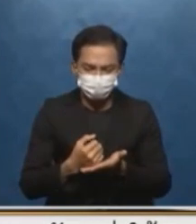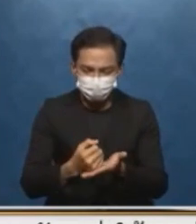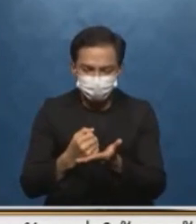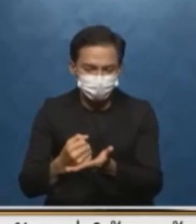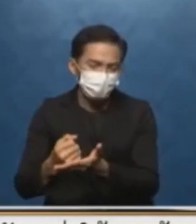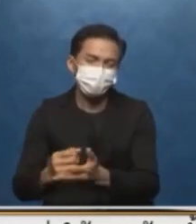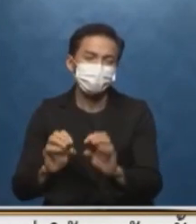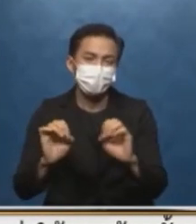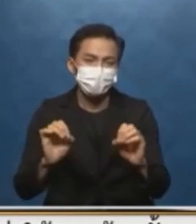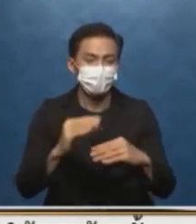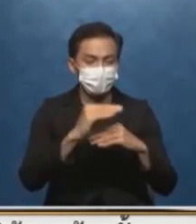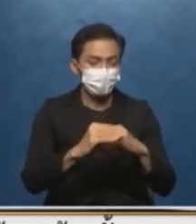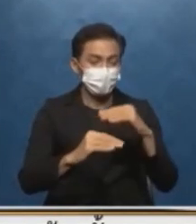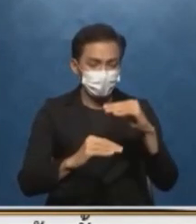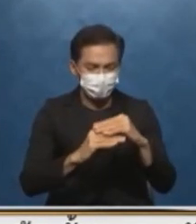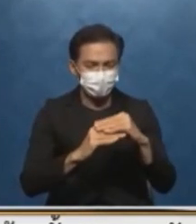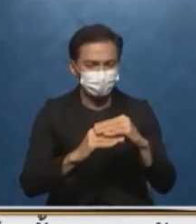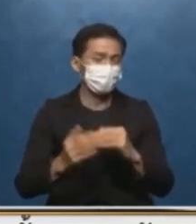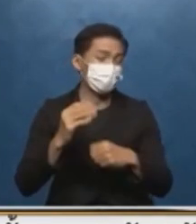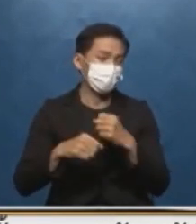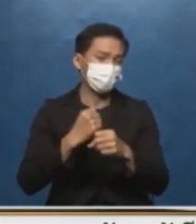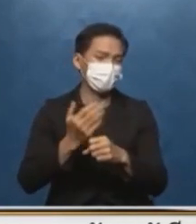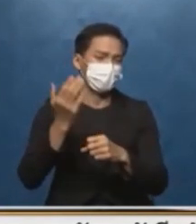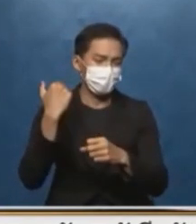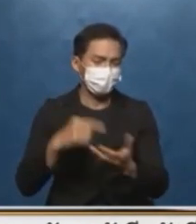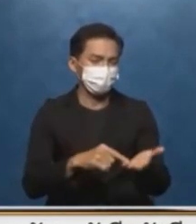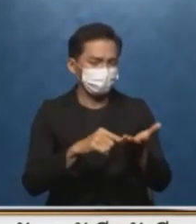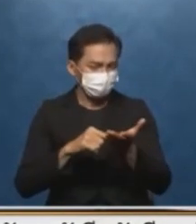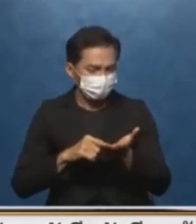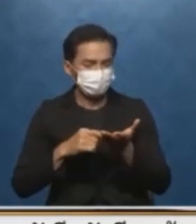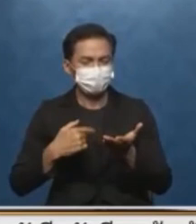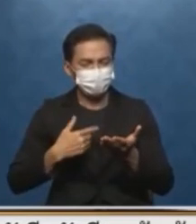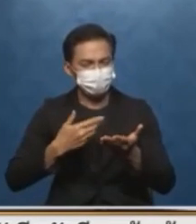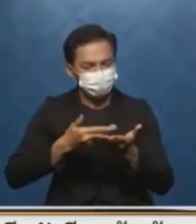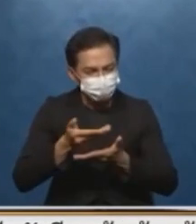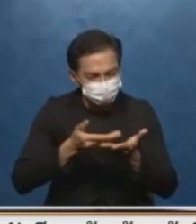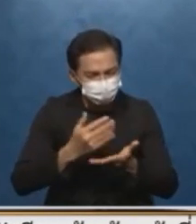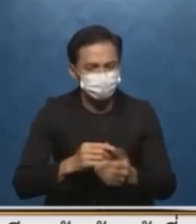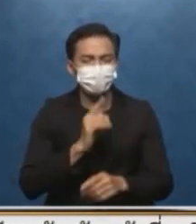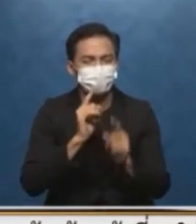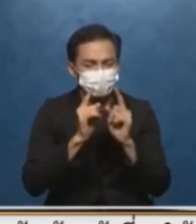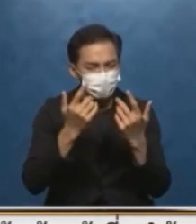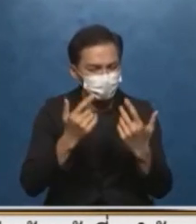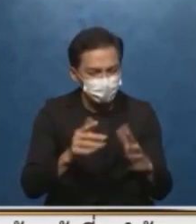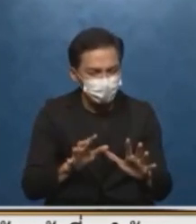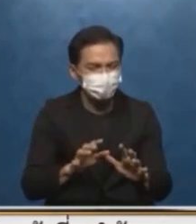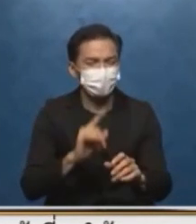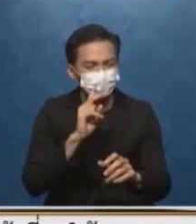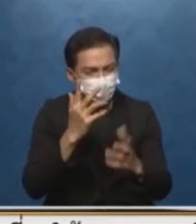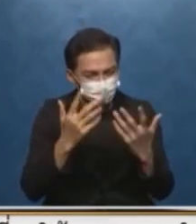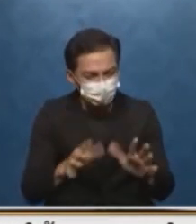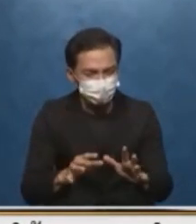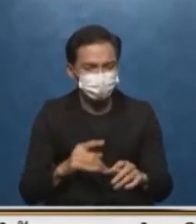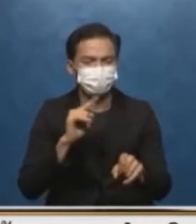ะคะโครงการต่างๆที่ท่านออกมาปีที่แล้วดิฉันได้อภิปรายไปหลายรอบมันไม่เวิร์คค่ะมันเข้าถึงผู้ประกอบการรายใหญ่